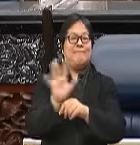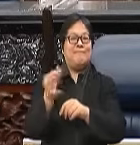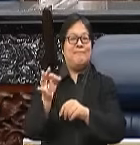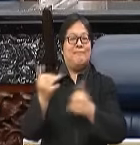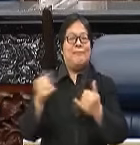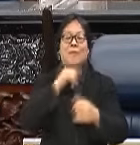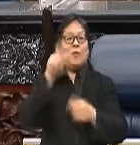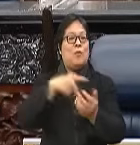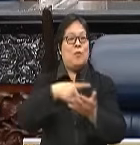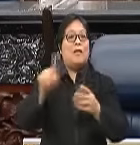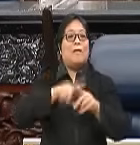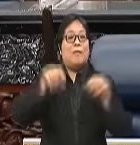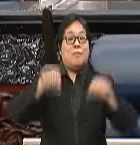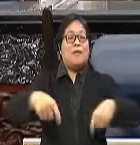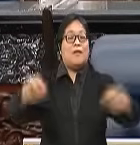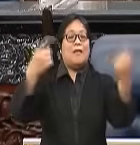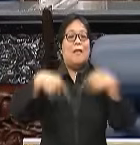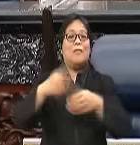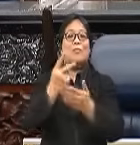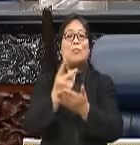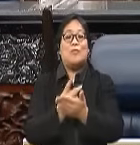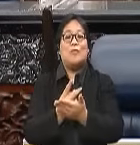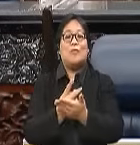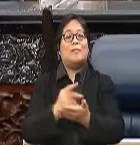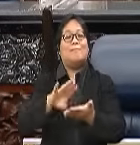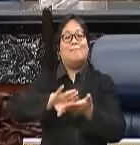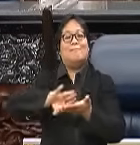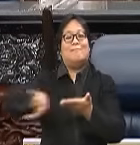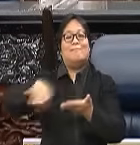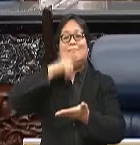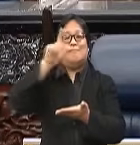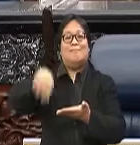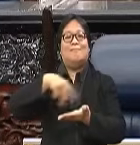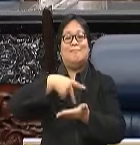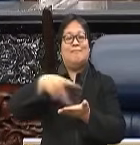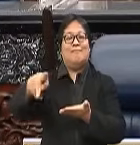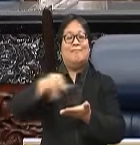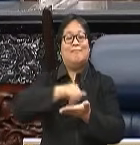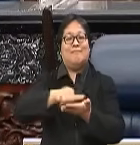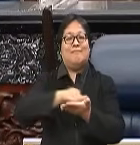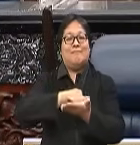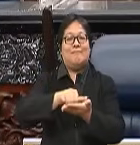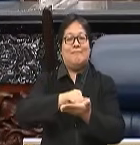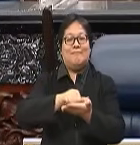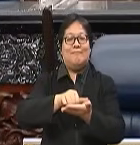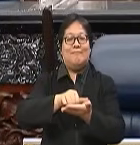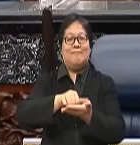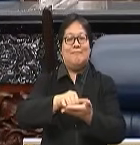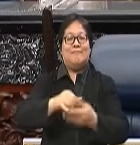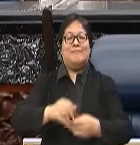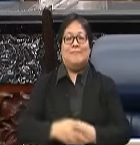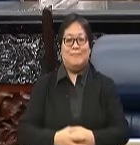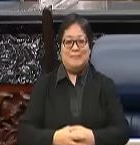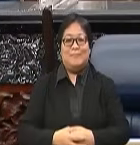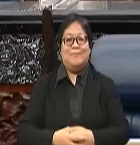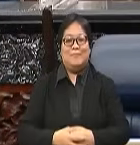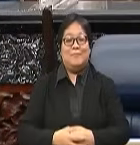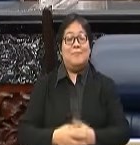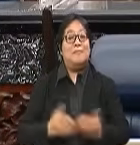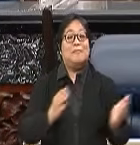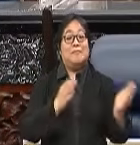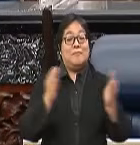membayar tapi boleh hadis saw untuk khusus dan dikecualikan daripada bayaran yang dikenakan